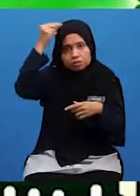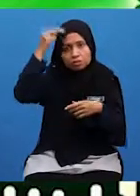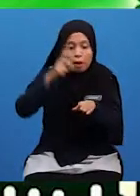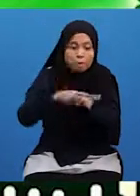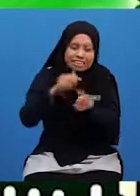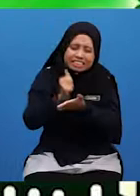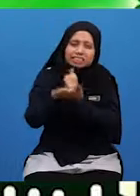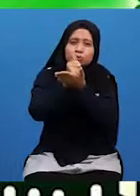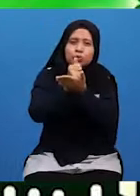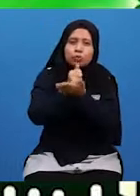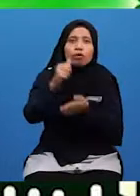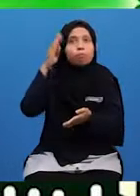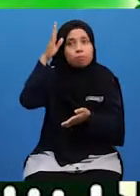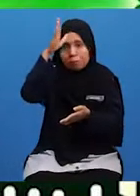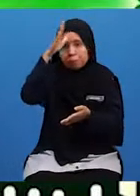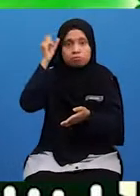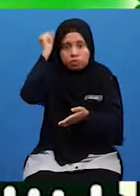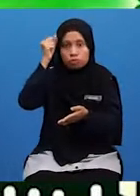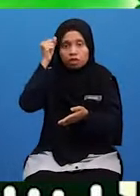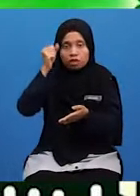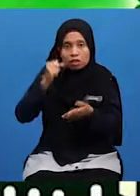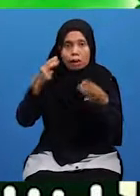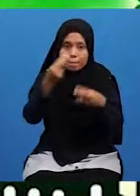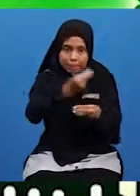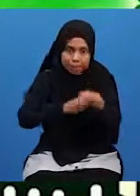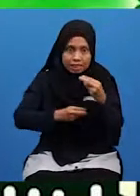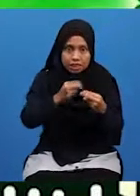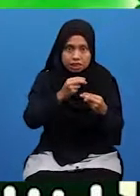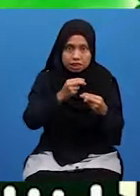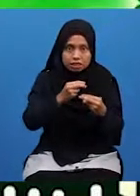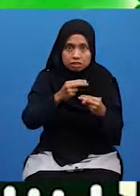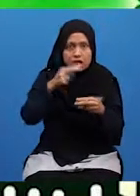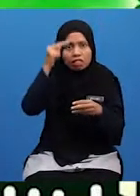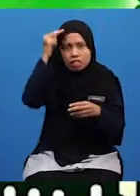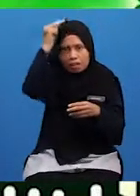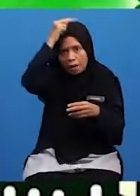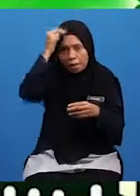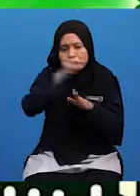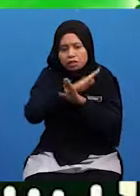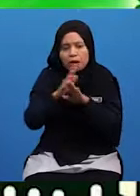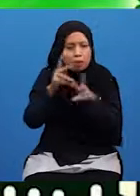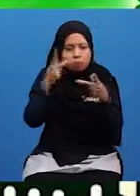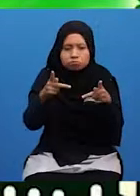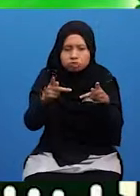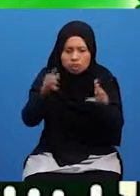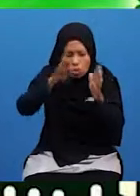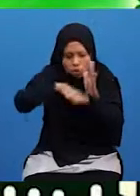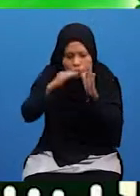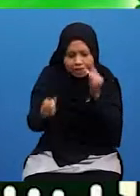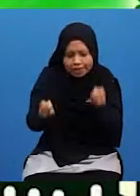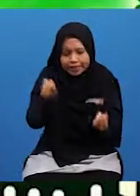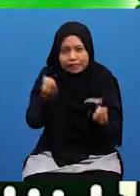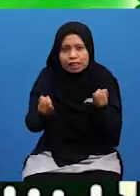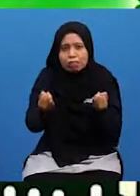Bapa Saudaranya Abu Talib Berniaga Nabi Tidak Pernah Mengurangkan Timbangan Barang Yang